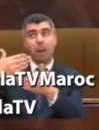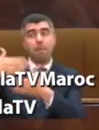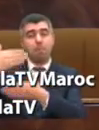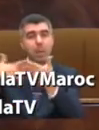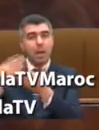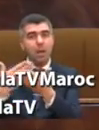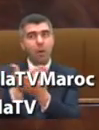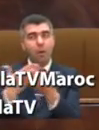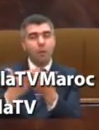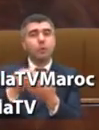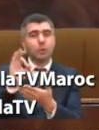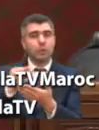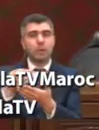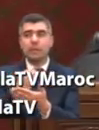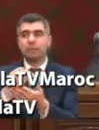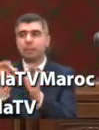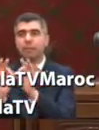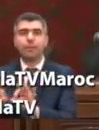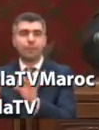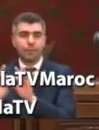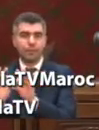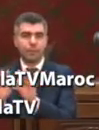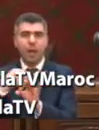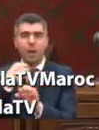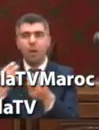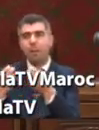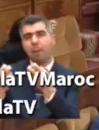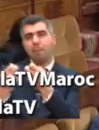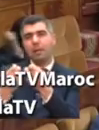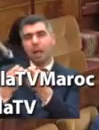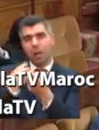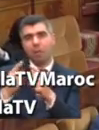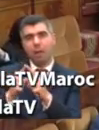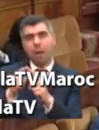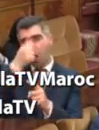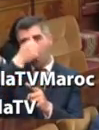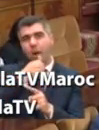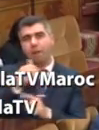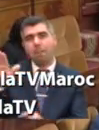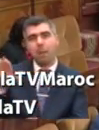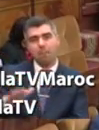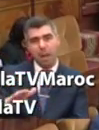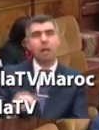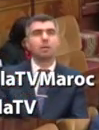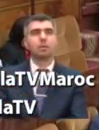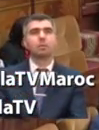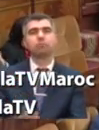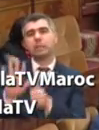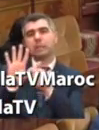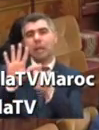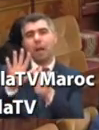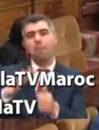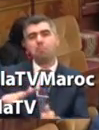وفي الجهيزات. السيد الوزير، نعطيك واحد الصوره مصغره عن البلاد اللي هي جهاز بني من الخنيفره، وناخذ لك واحد السد المدن ولا